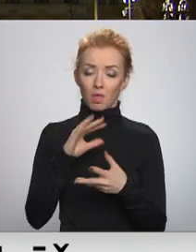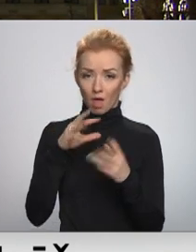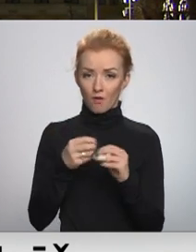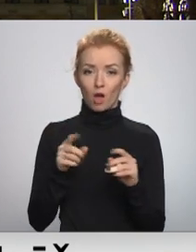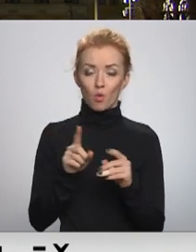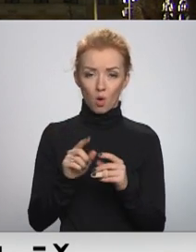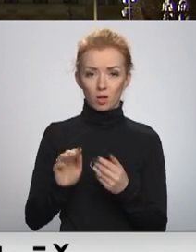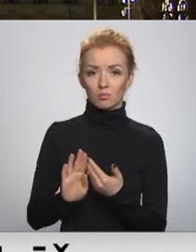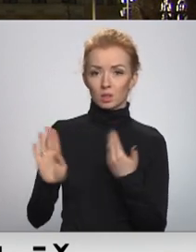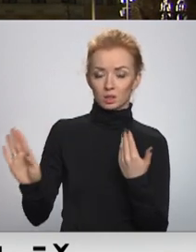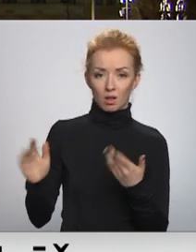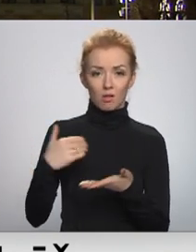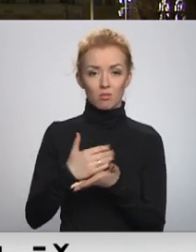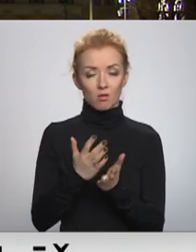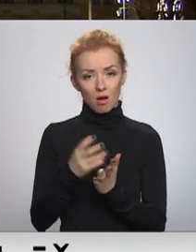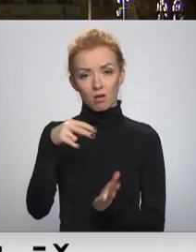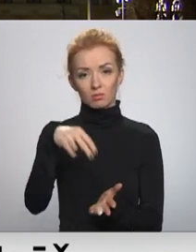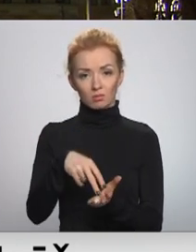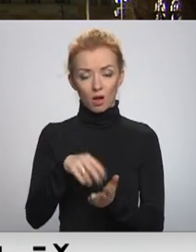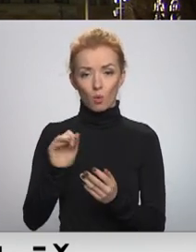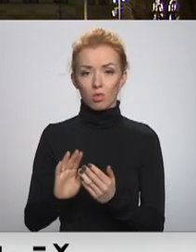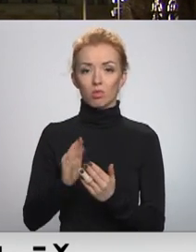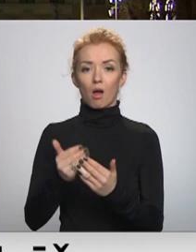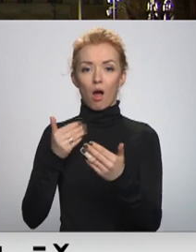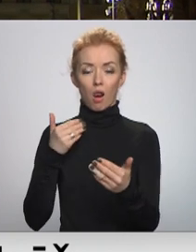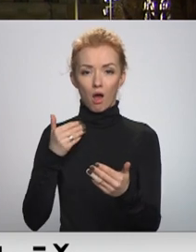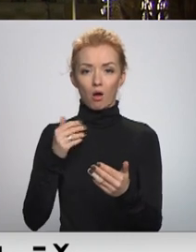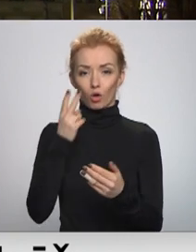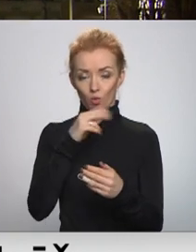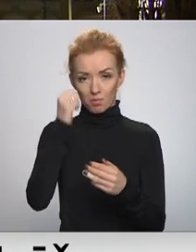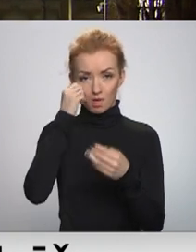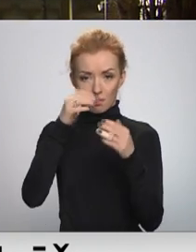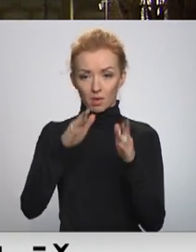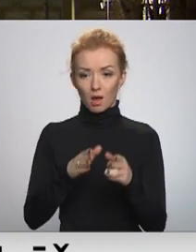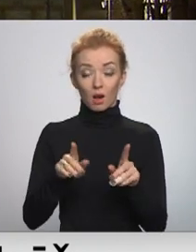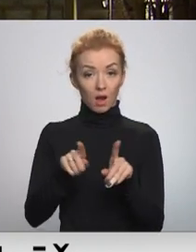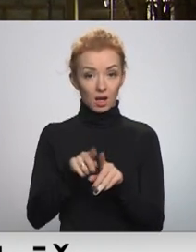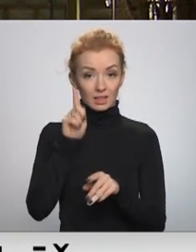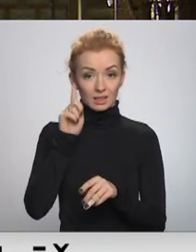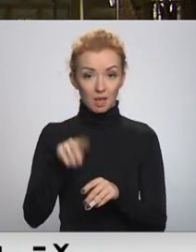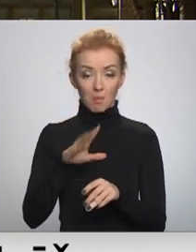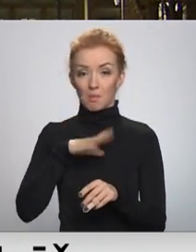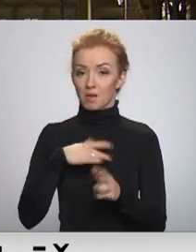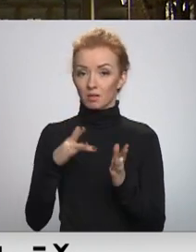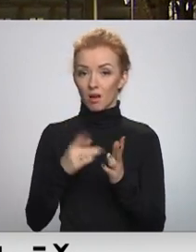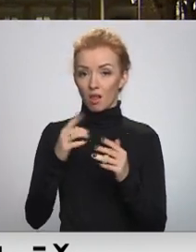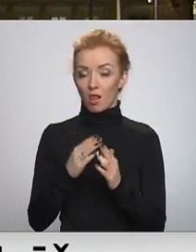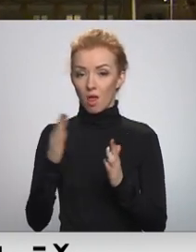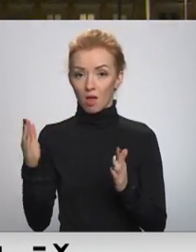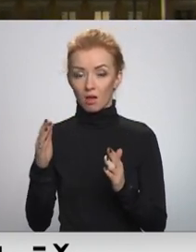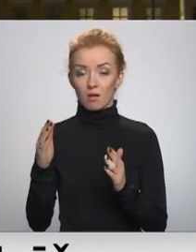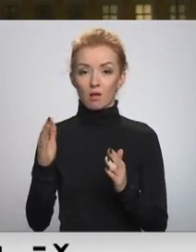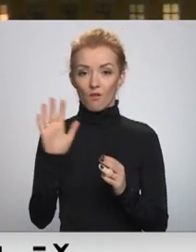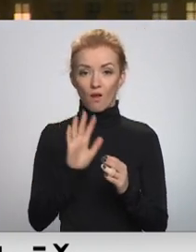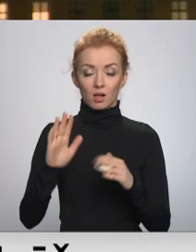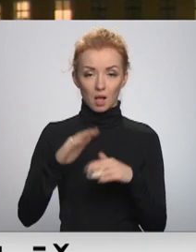arī distance, daļa stāv tālāk no paša pieminekļa. Ir zināms, ka arī pēc kāda brīža valsts augstākās